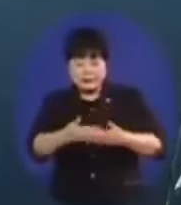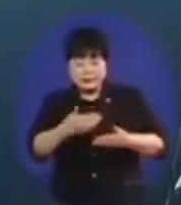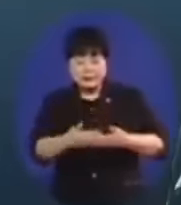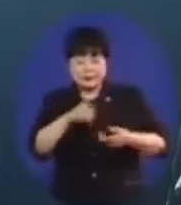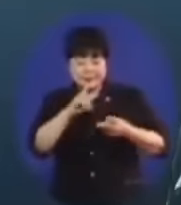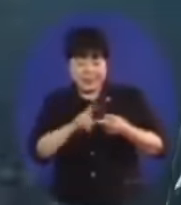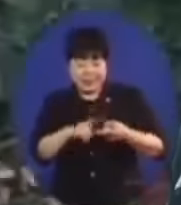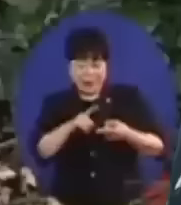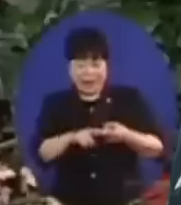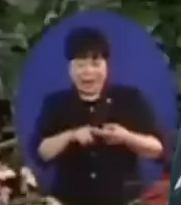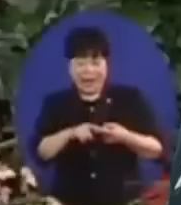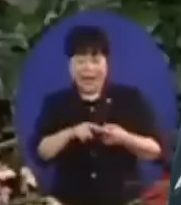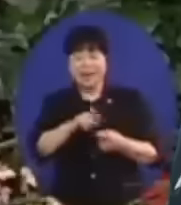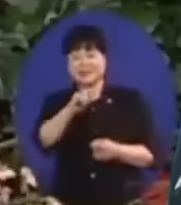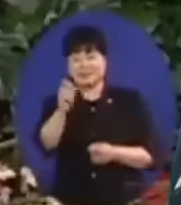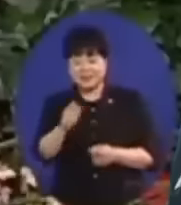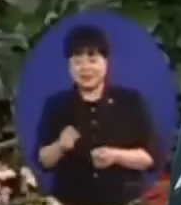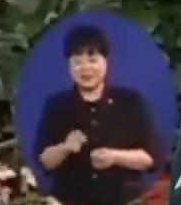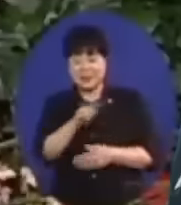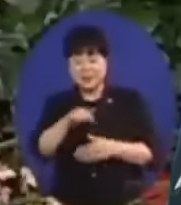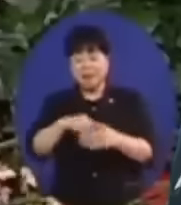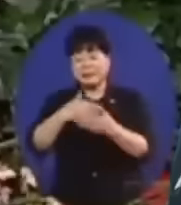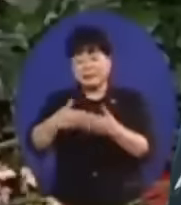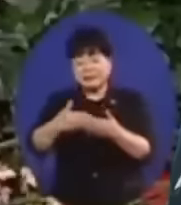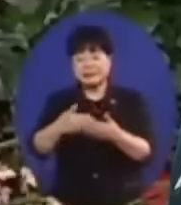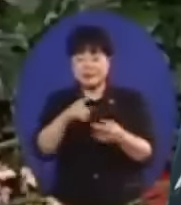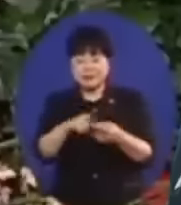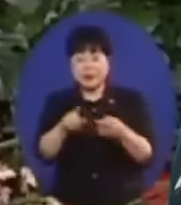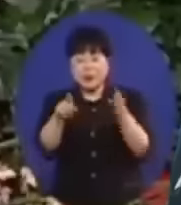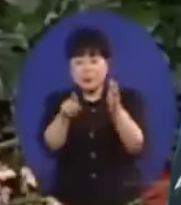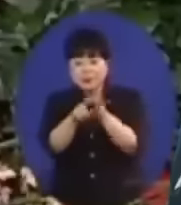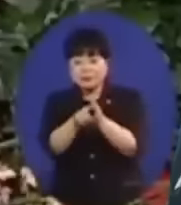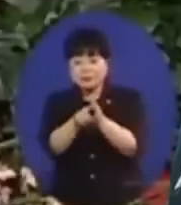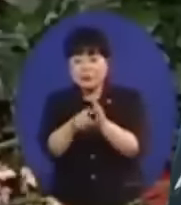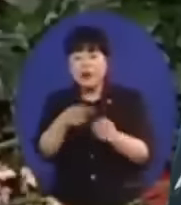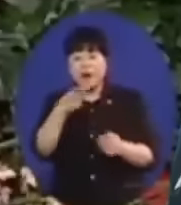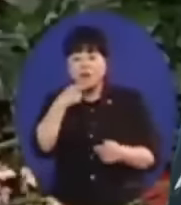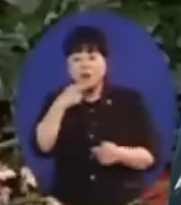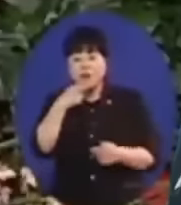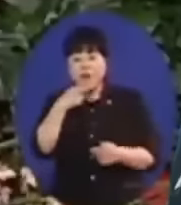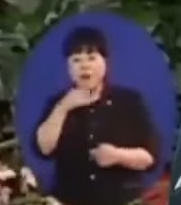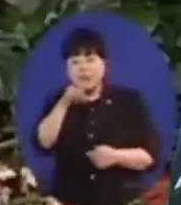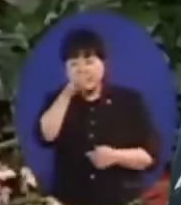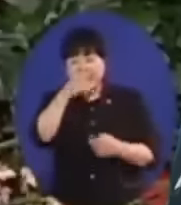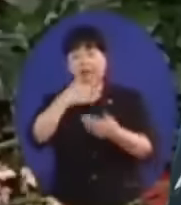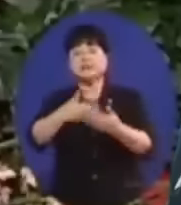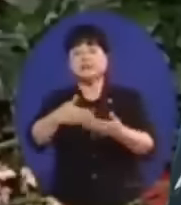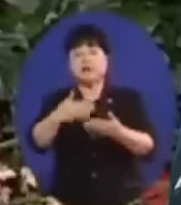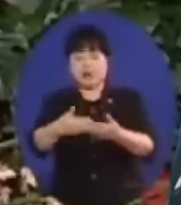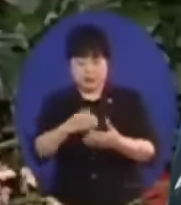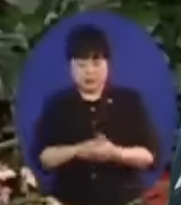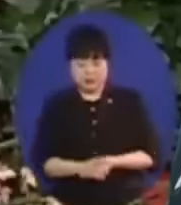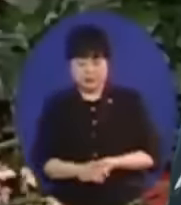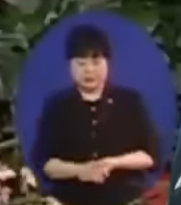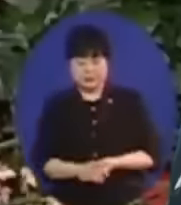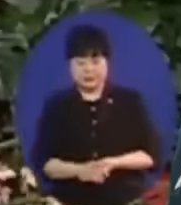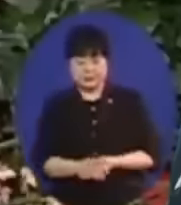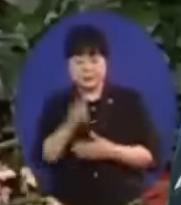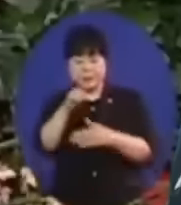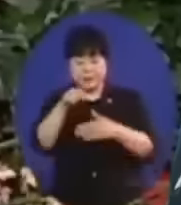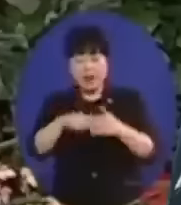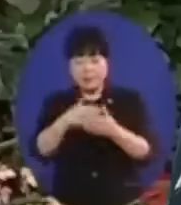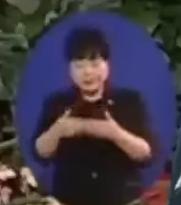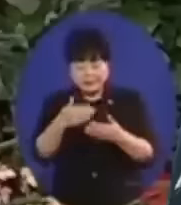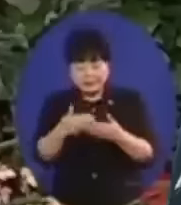그리기라고 말하십니다. 마음 그림 그리기. 믿음이란 없는 것을 있는 것처럼 마음의 그림을 그려보는 것이다. 마음